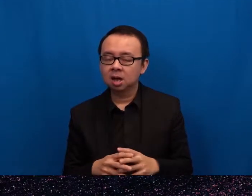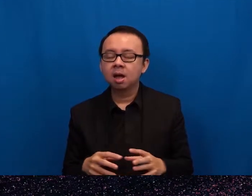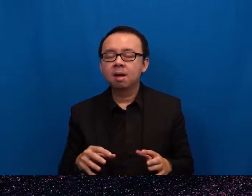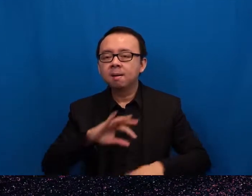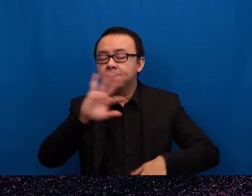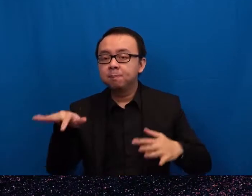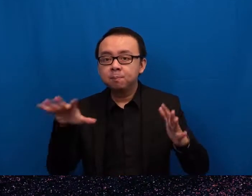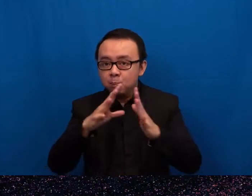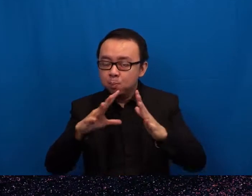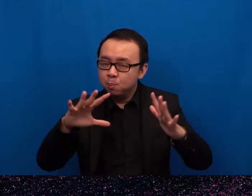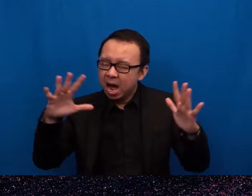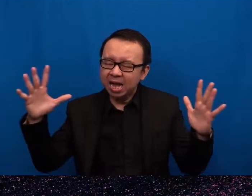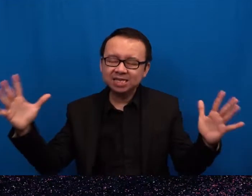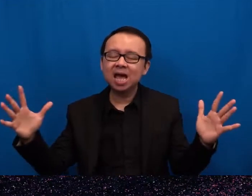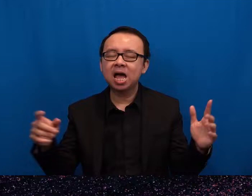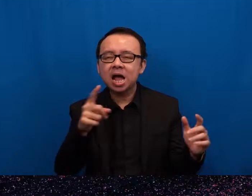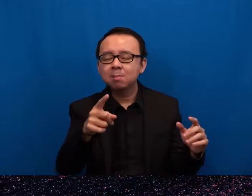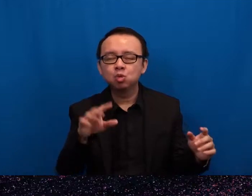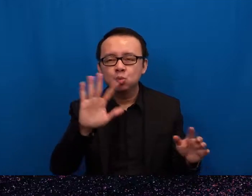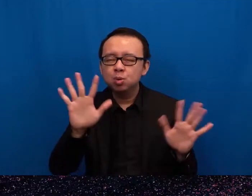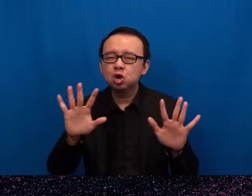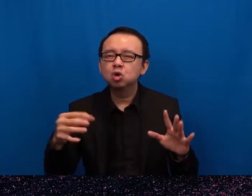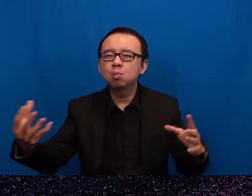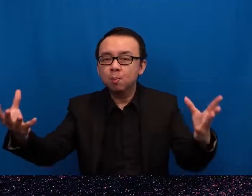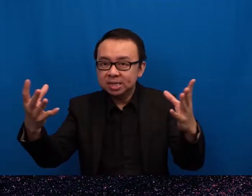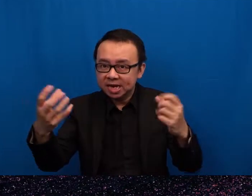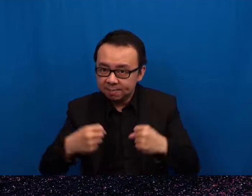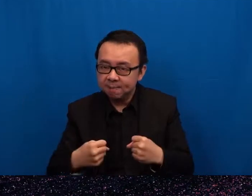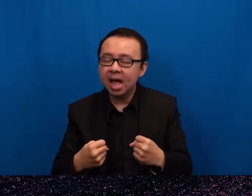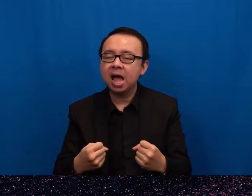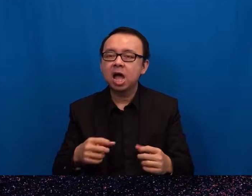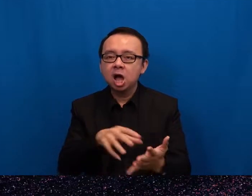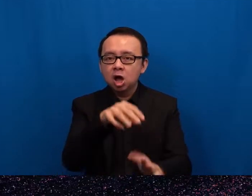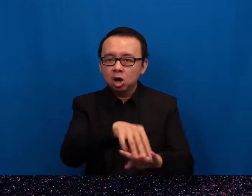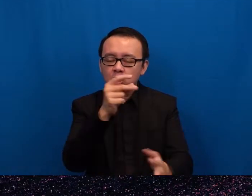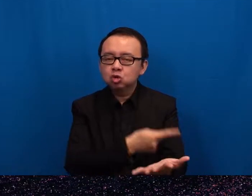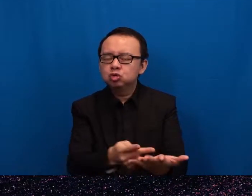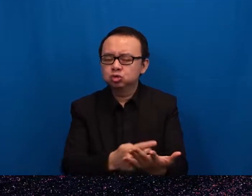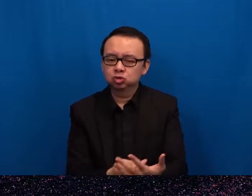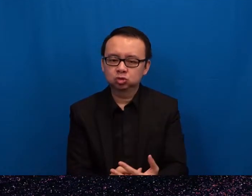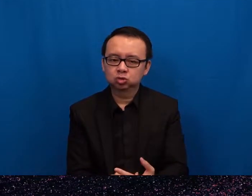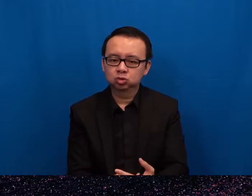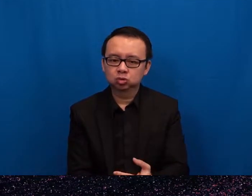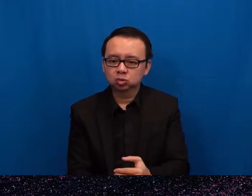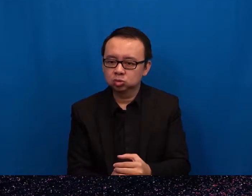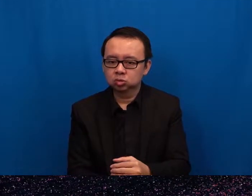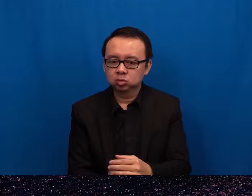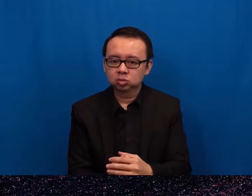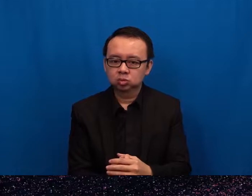mengalaminya. Ayat 5, ketika mereka mendengar hal itu, mereka memberi diri mereka dibaptis dalam nama Tuhan Yesus. Ini juga yang harus Anda